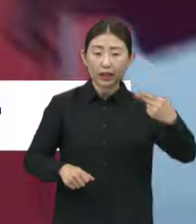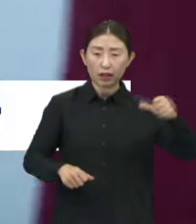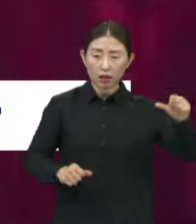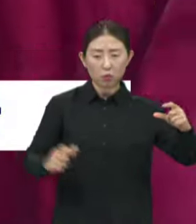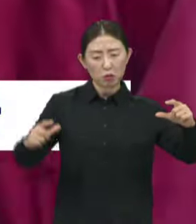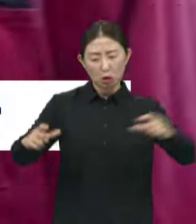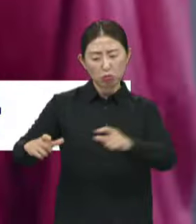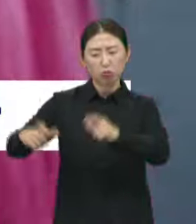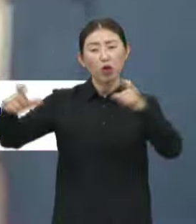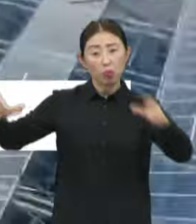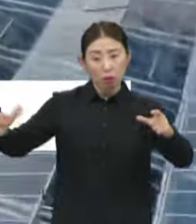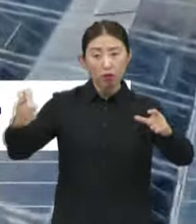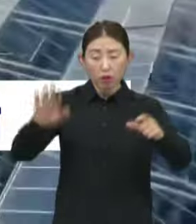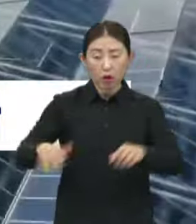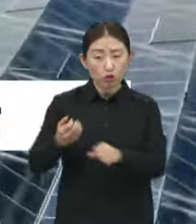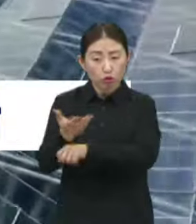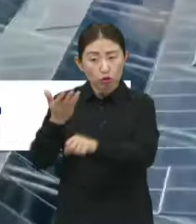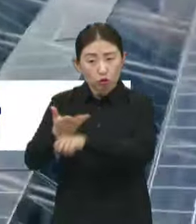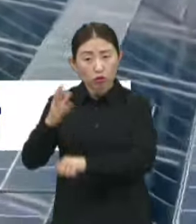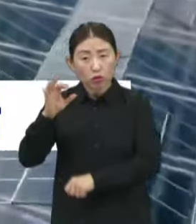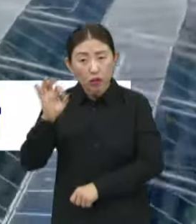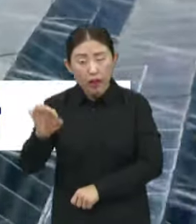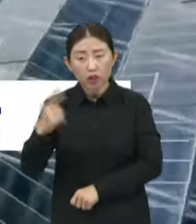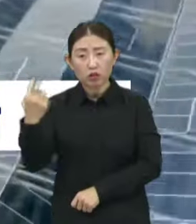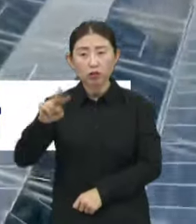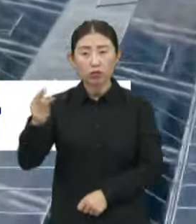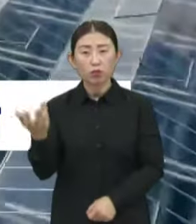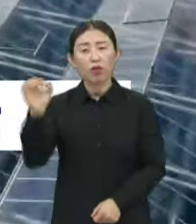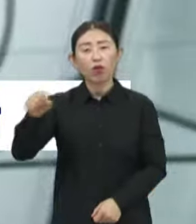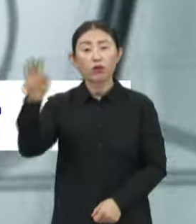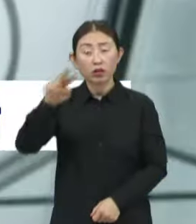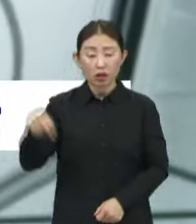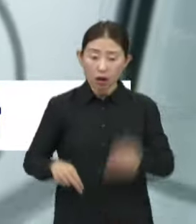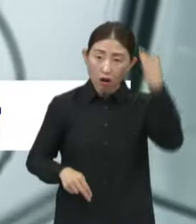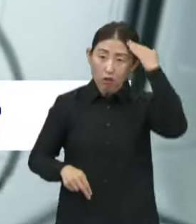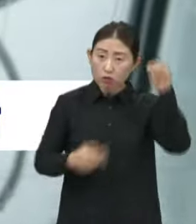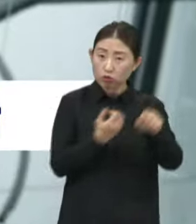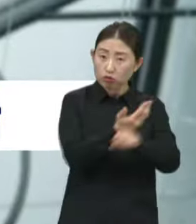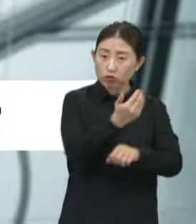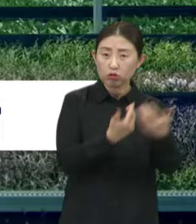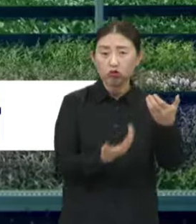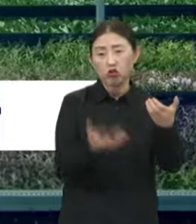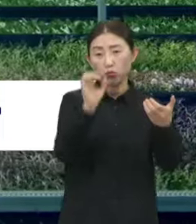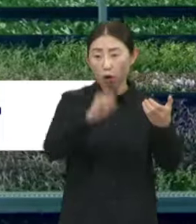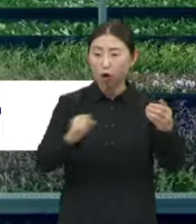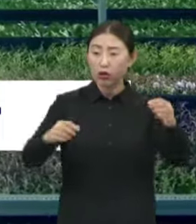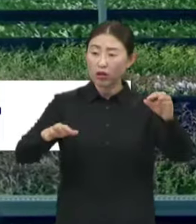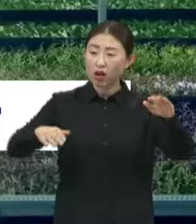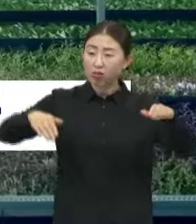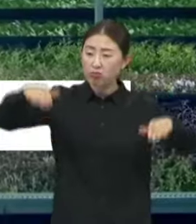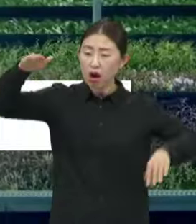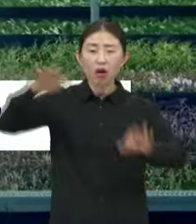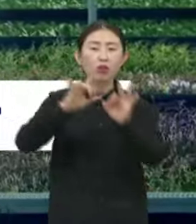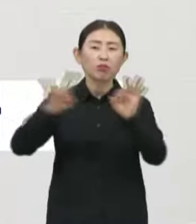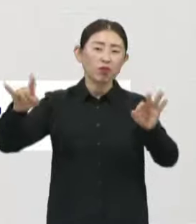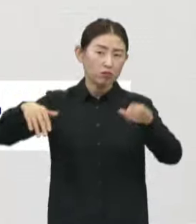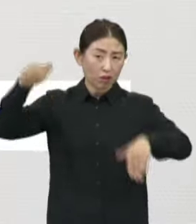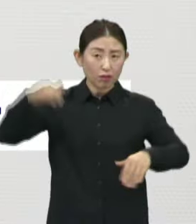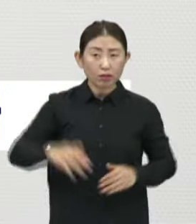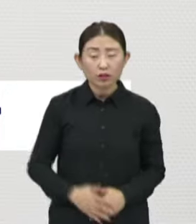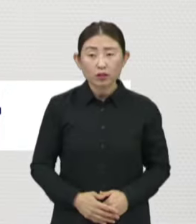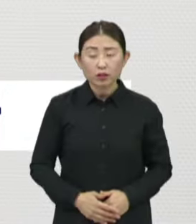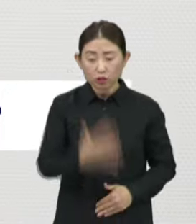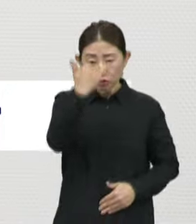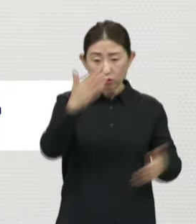크지만 농산물 수출액은 1,200억 달러로 우리나라 수출액 90억 달러의 10배도 넘습니다.